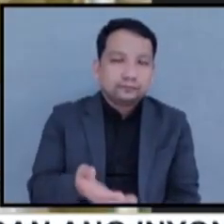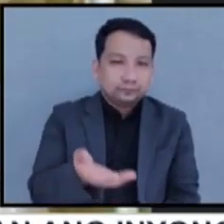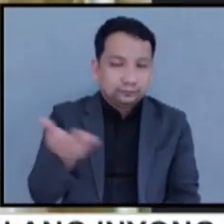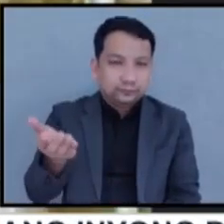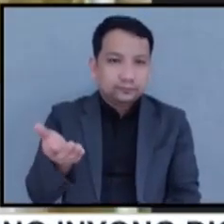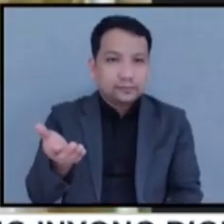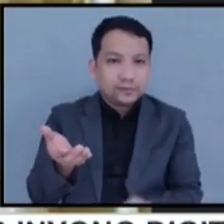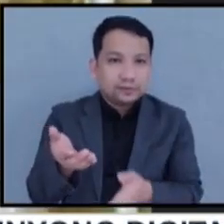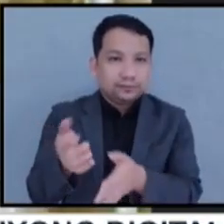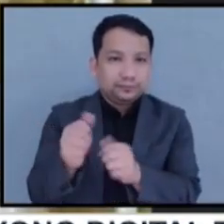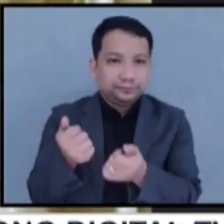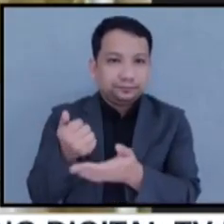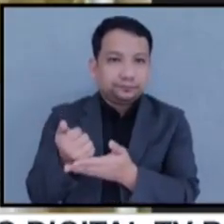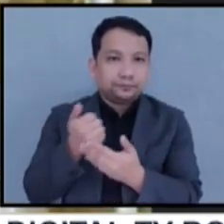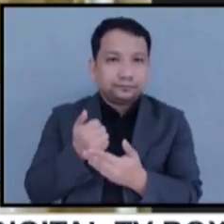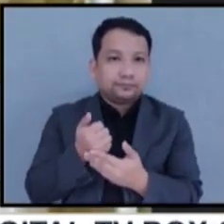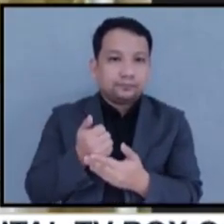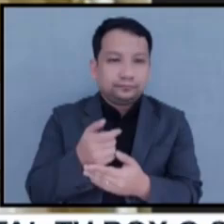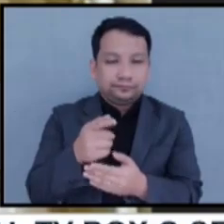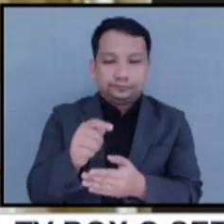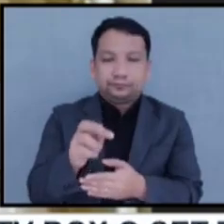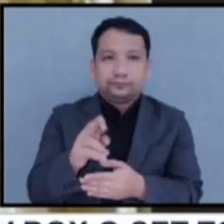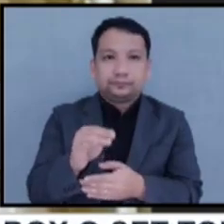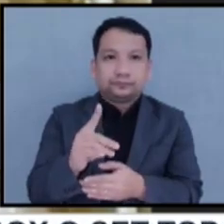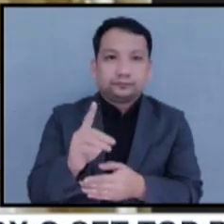nakatutulong itong trade fair na ito para po sa inyo?